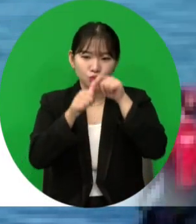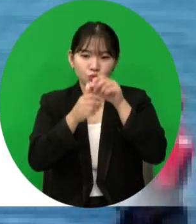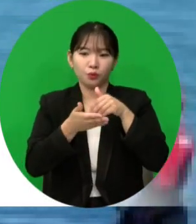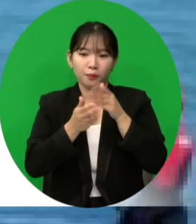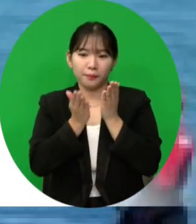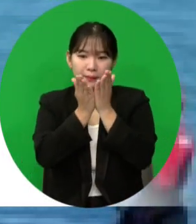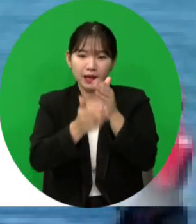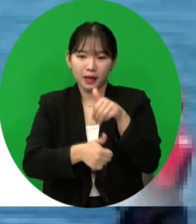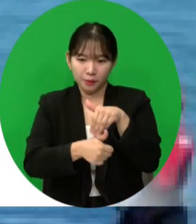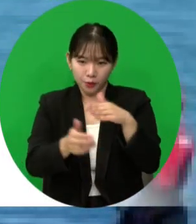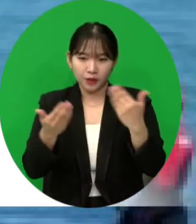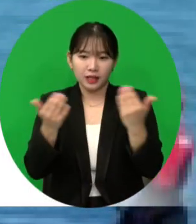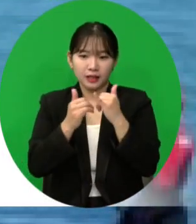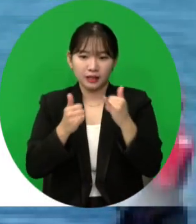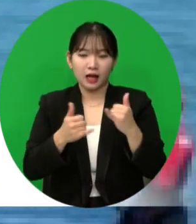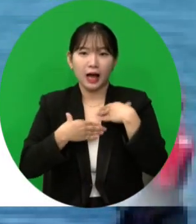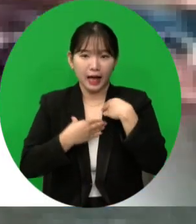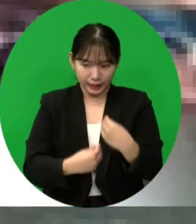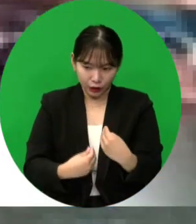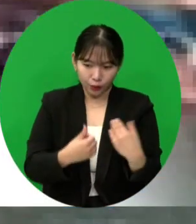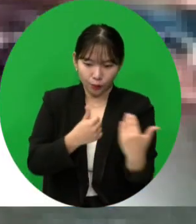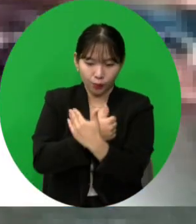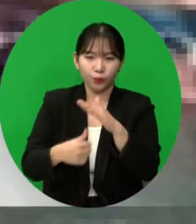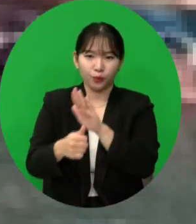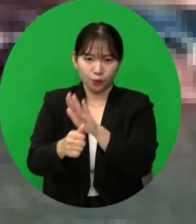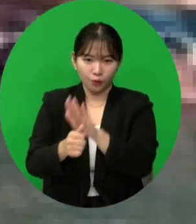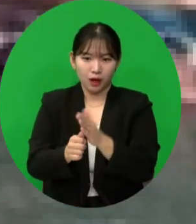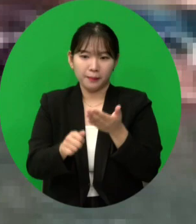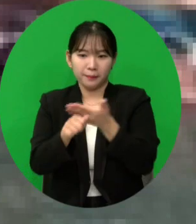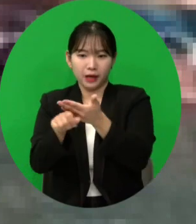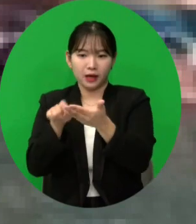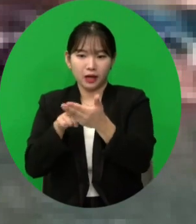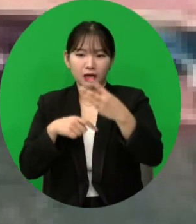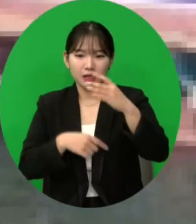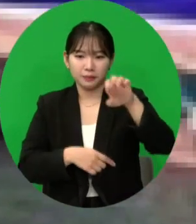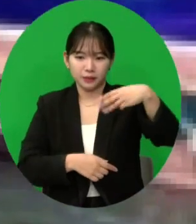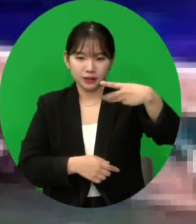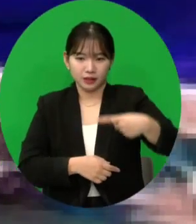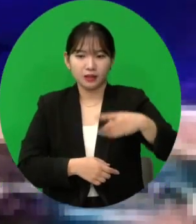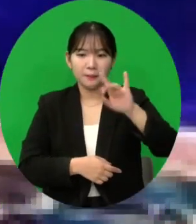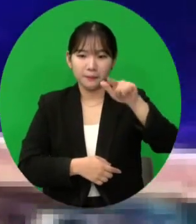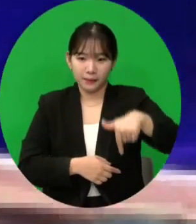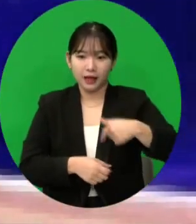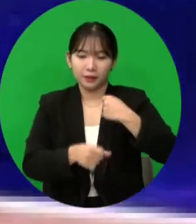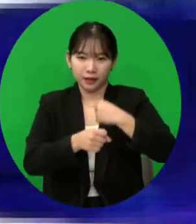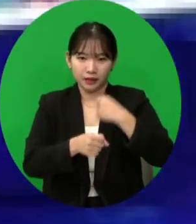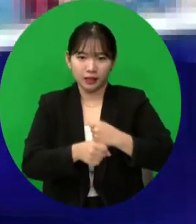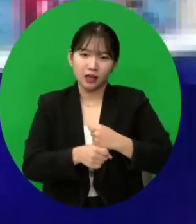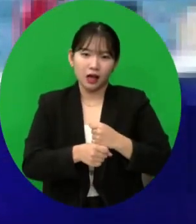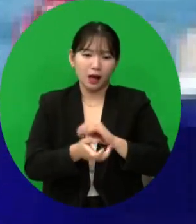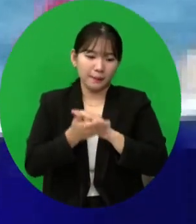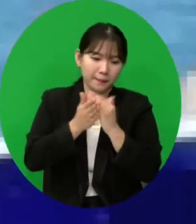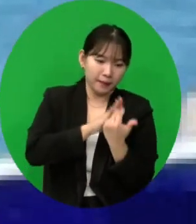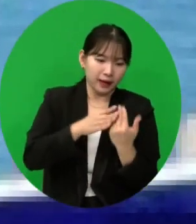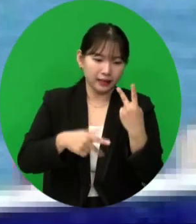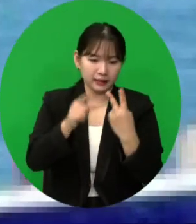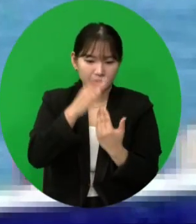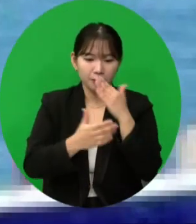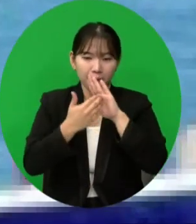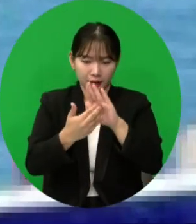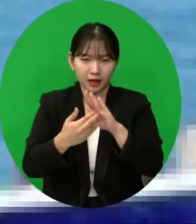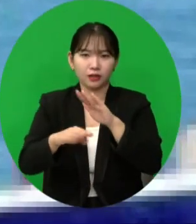급파해 승선원들의 안전을 확보했으며 좌초 선박에 리프트 백을 설치해 전복 등 2차 사고 예방